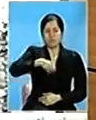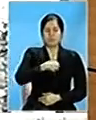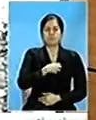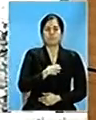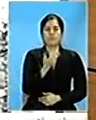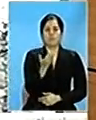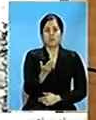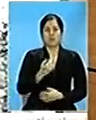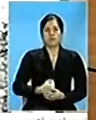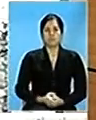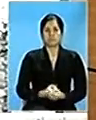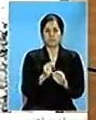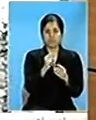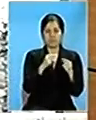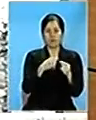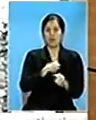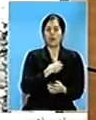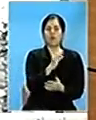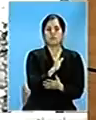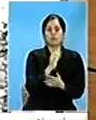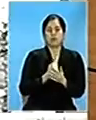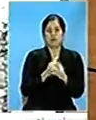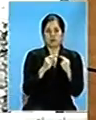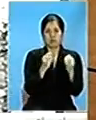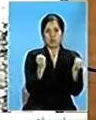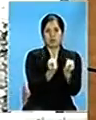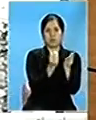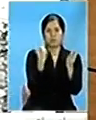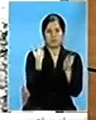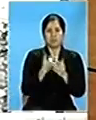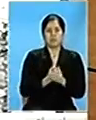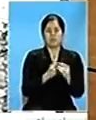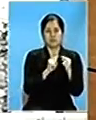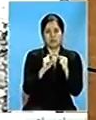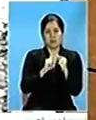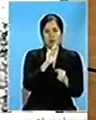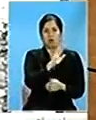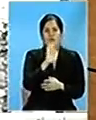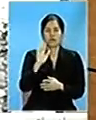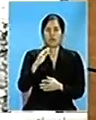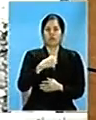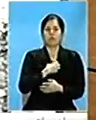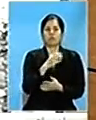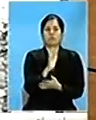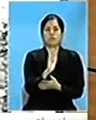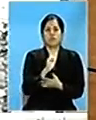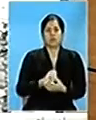าหลีกเลี่ยงความสัมพันธ์ระหว่างประเทศหลีกเลี่ยงผลกระทบที่จะเกิดขึ้นกับสถาบันมหากษัตริย์ใดๆกับของเขาก็แล้